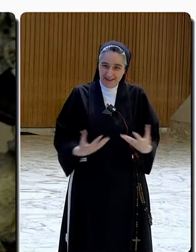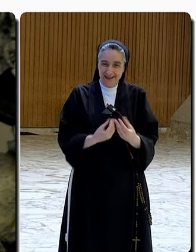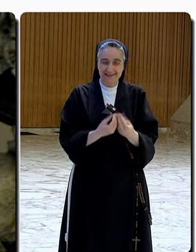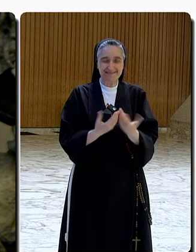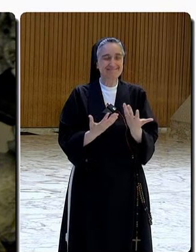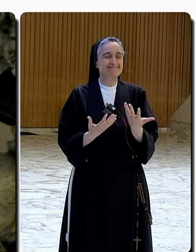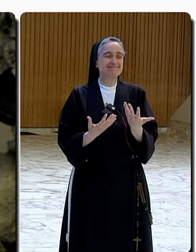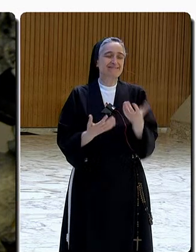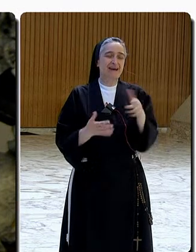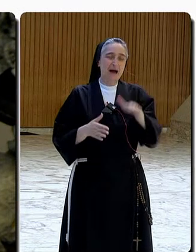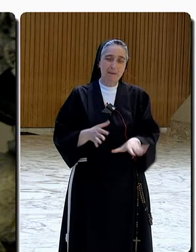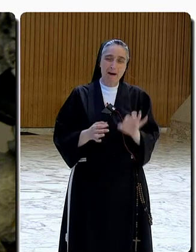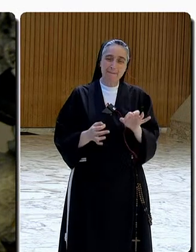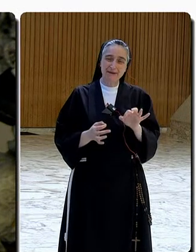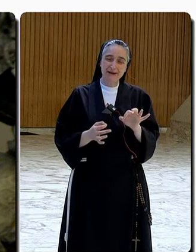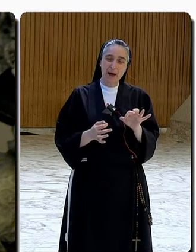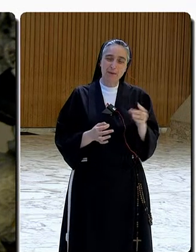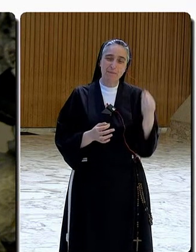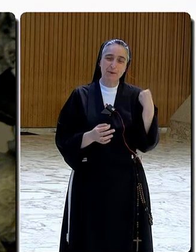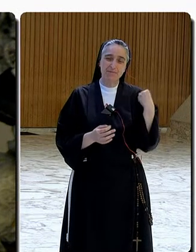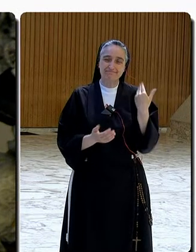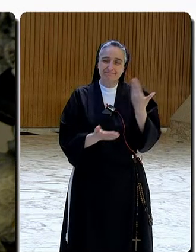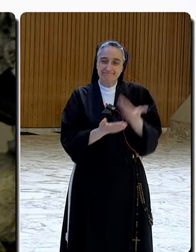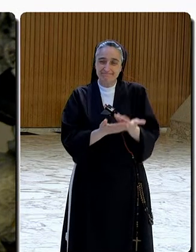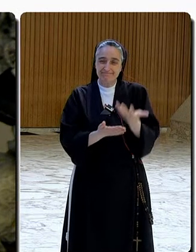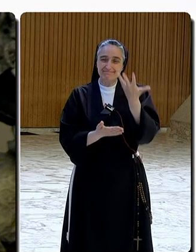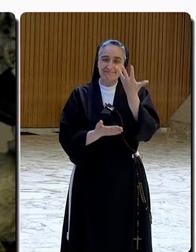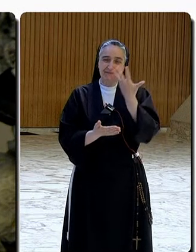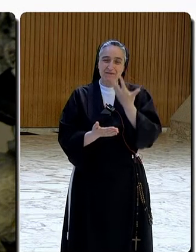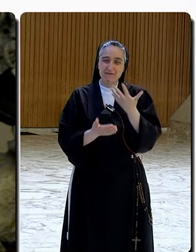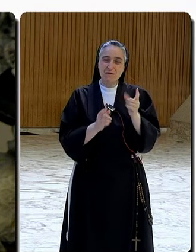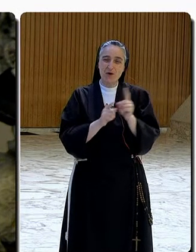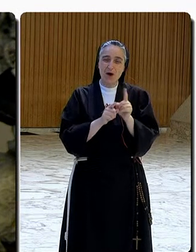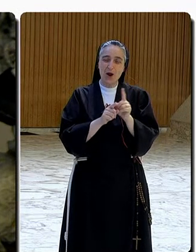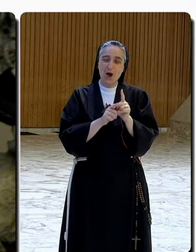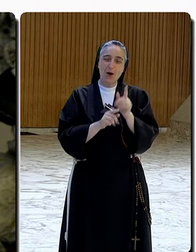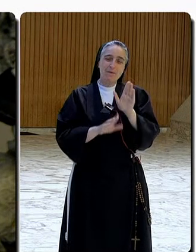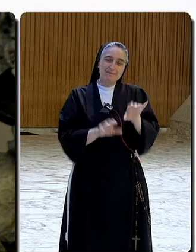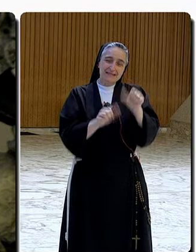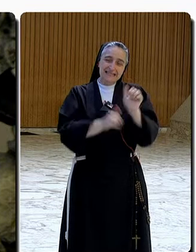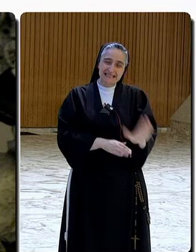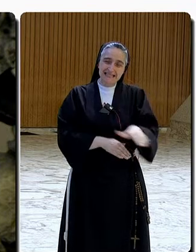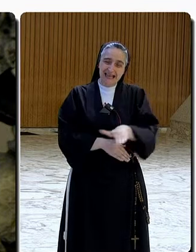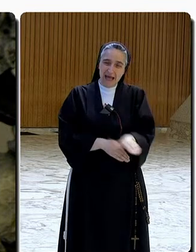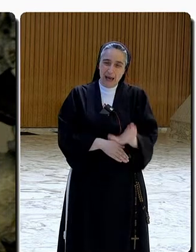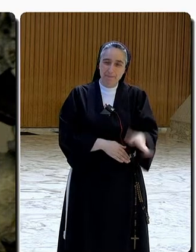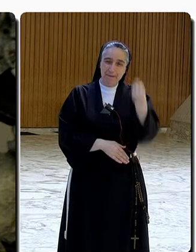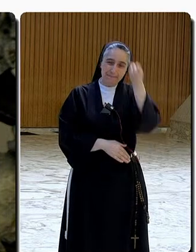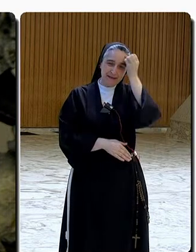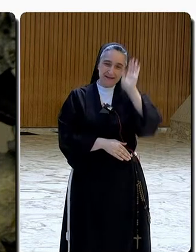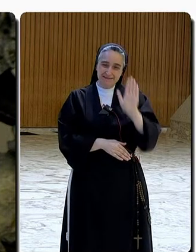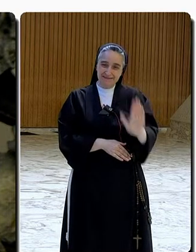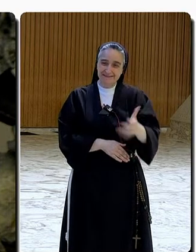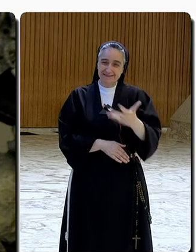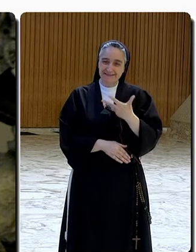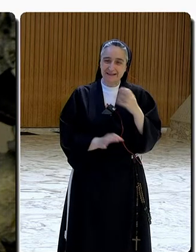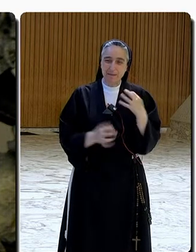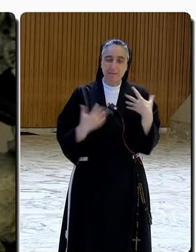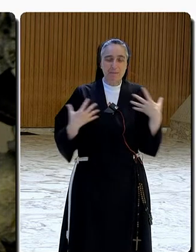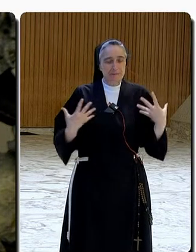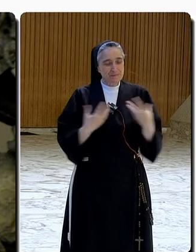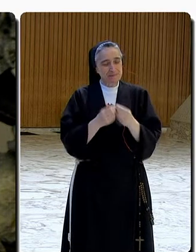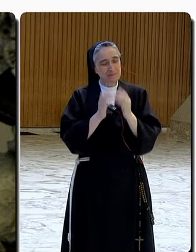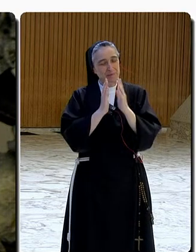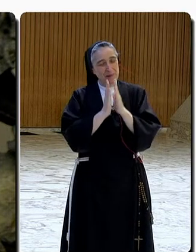lasciamo che sia lei a proporre e condurre nel suo modo, con la sua creatività, la